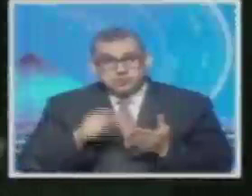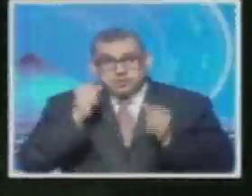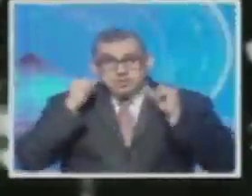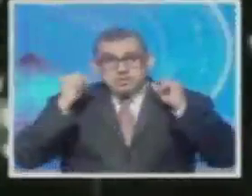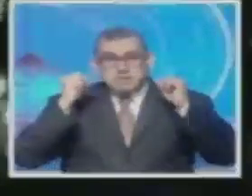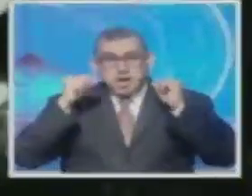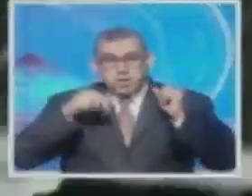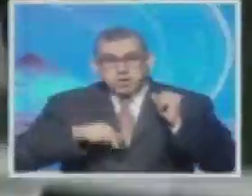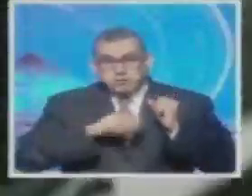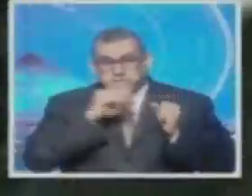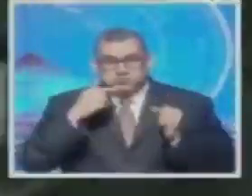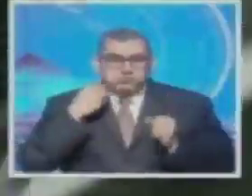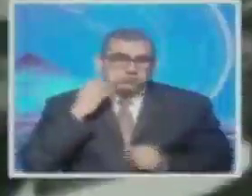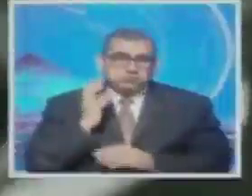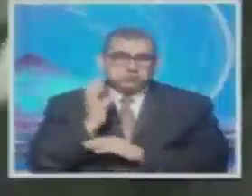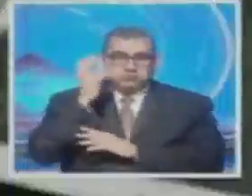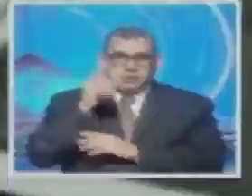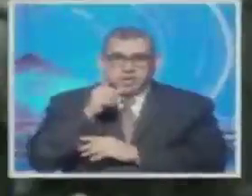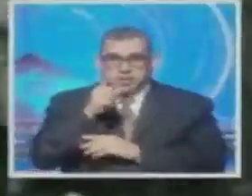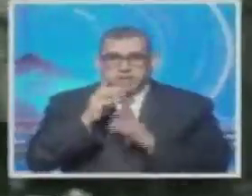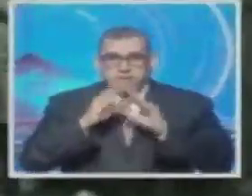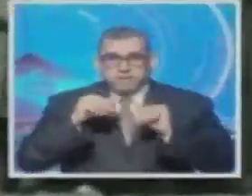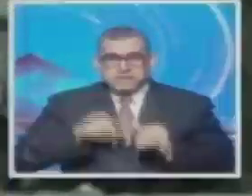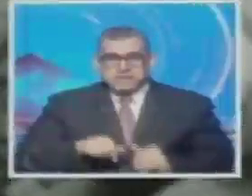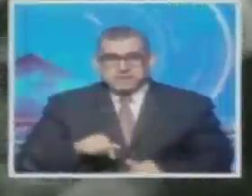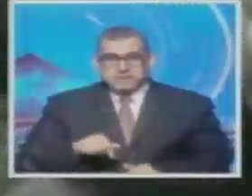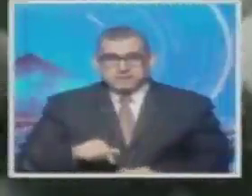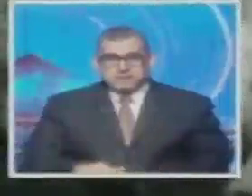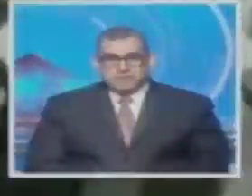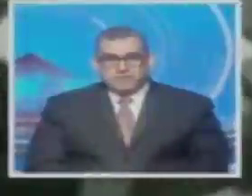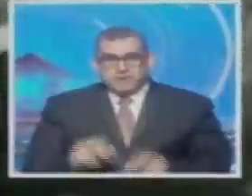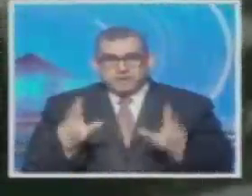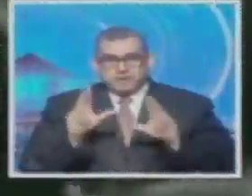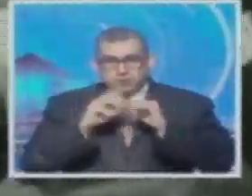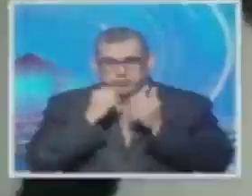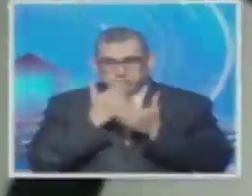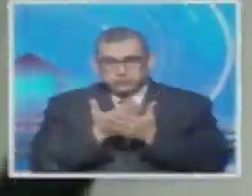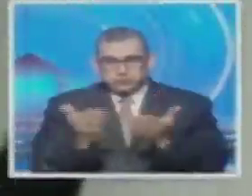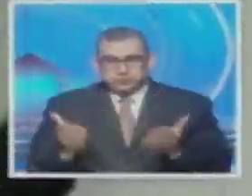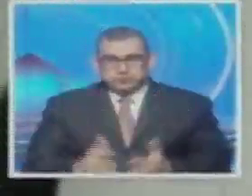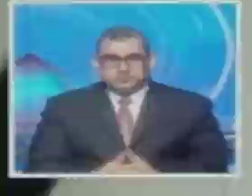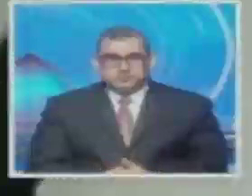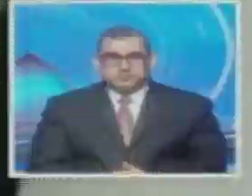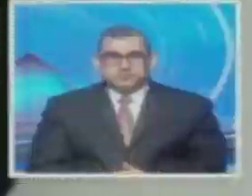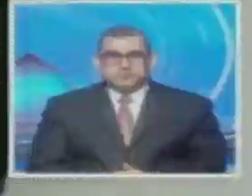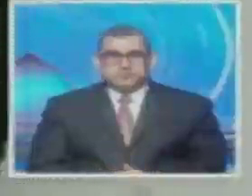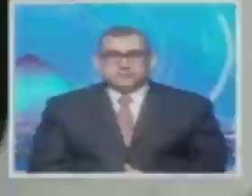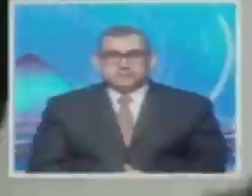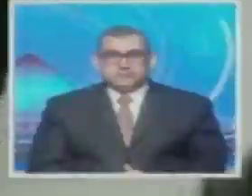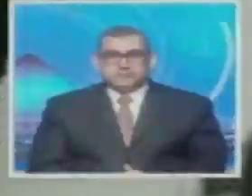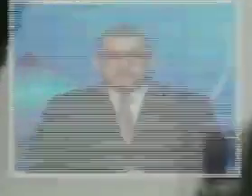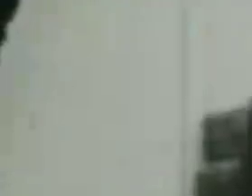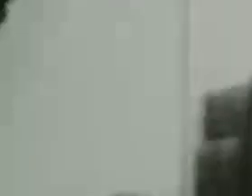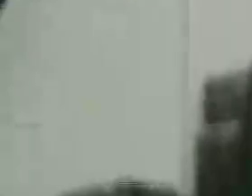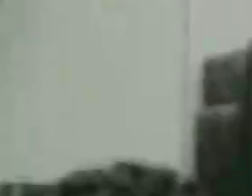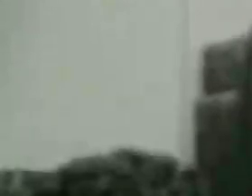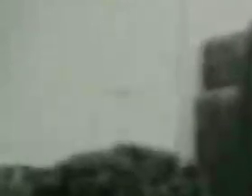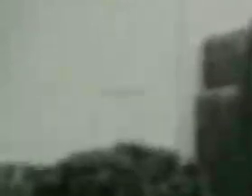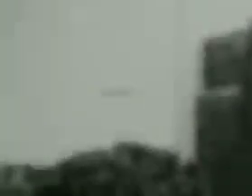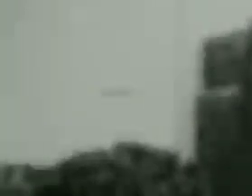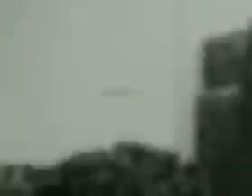ثورة ارفع رأسك أنت مصري. محمد شلآمي، التلفزيون المصري.